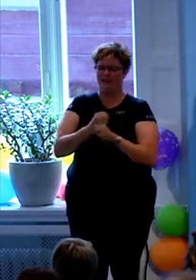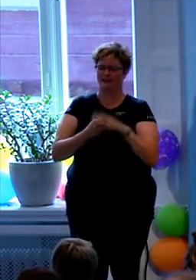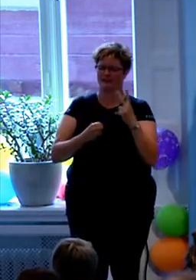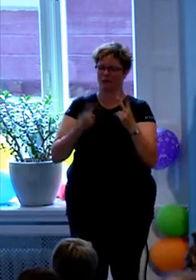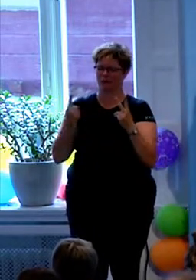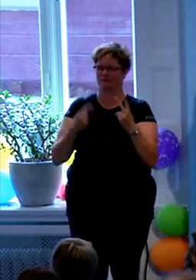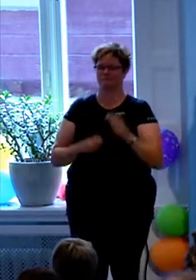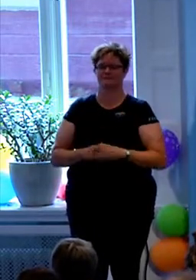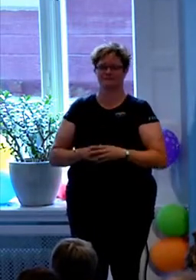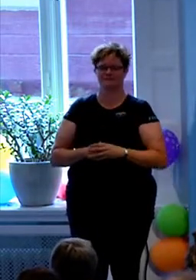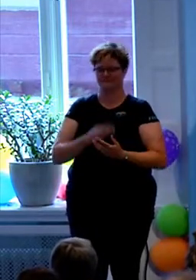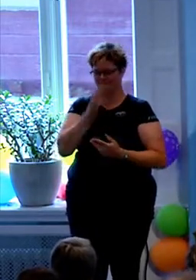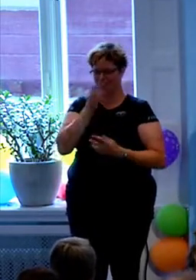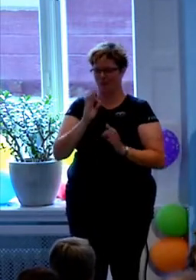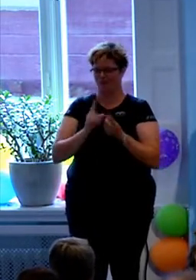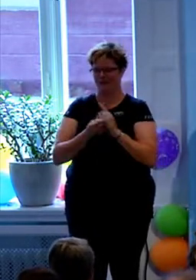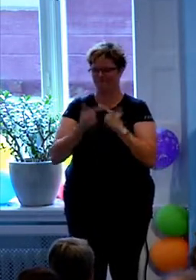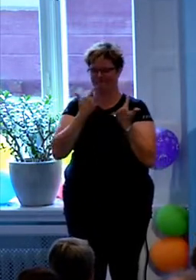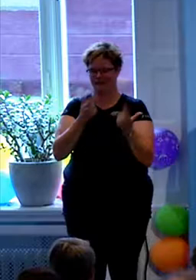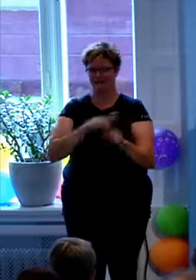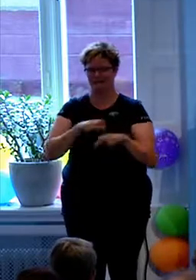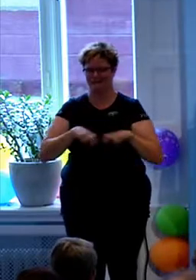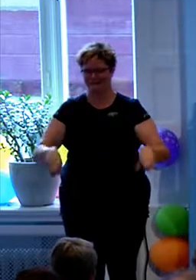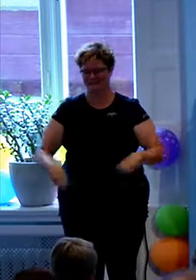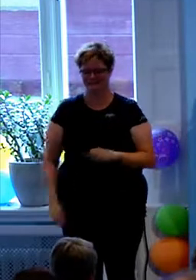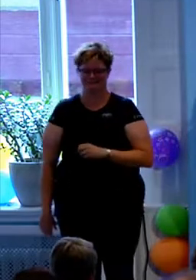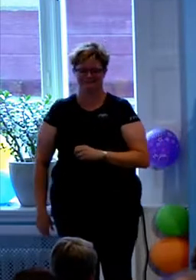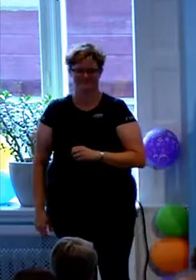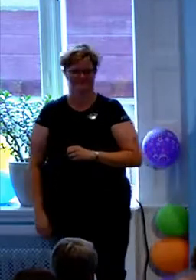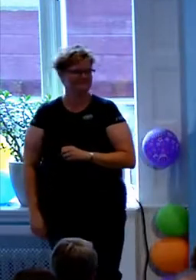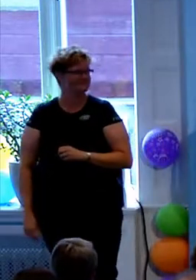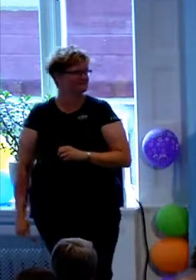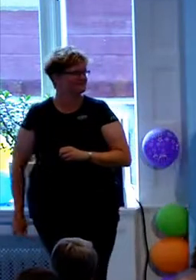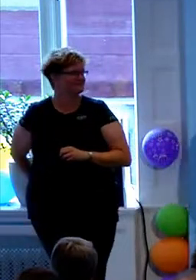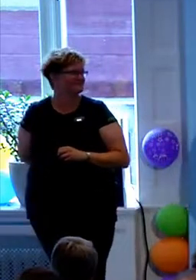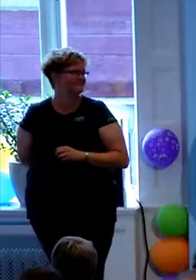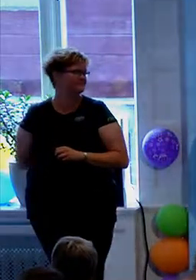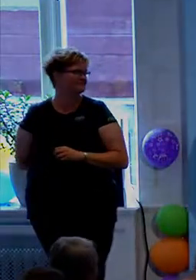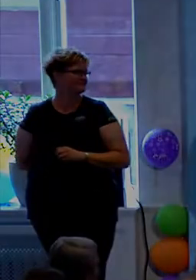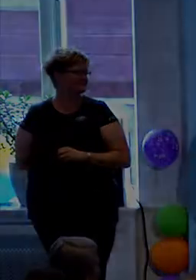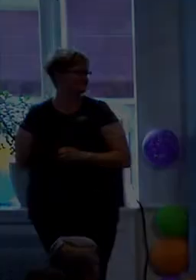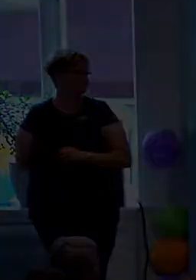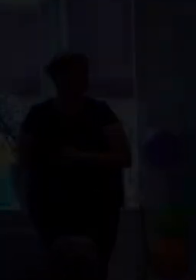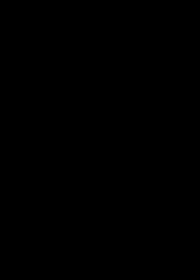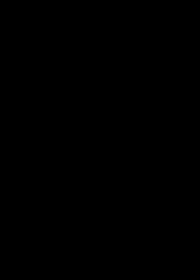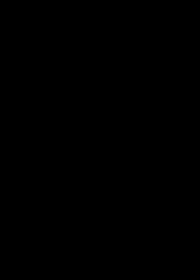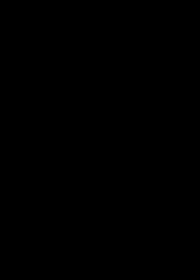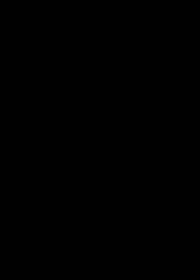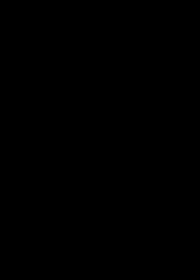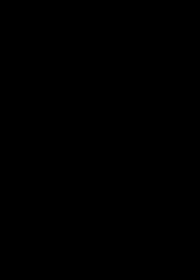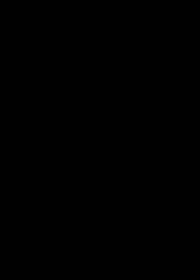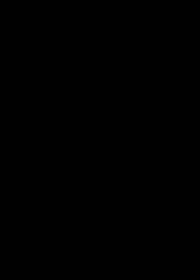2-1, vi får se hur det blir. Ja. Tack ska ni ha, panelen. Tack. Tack. Tack.